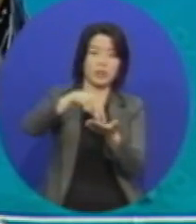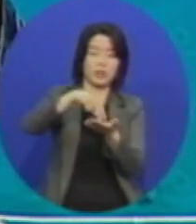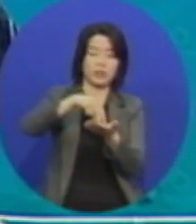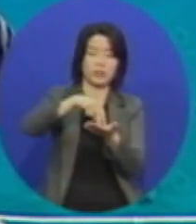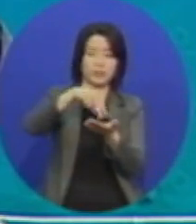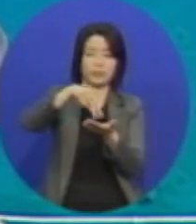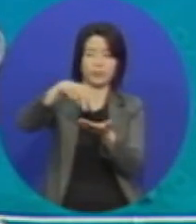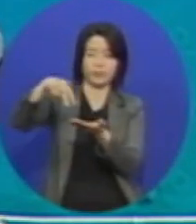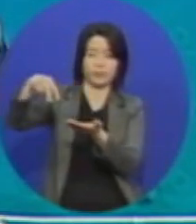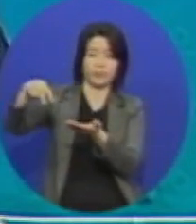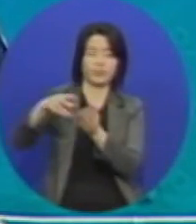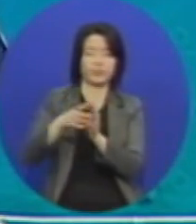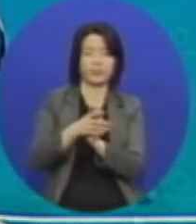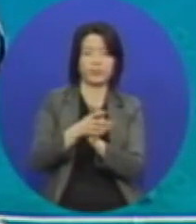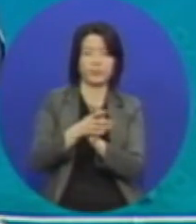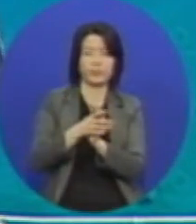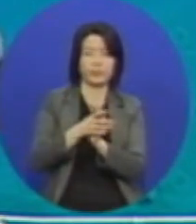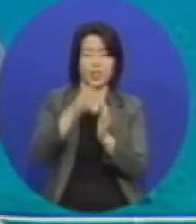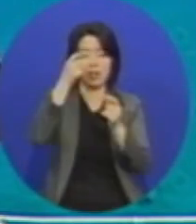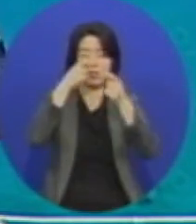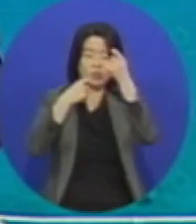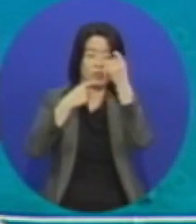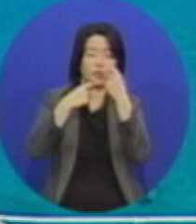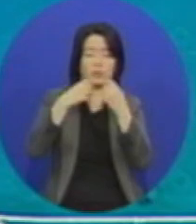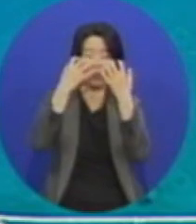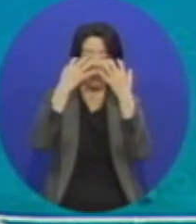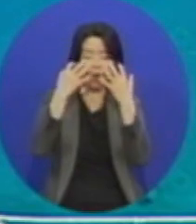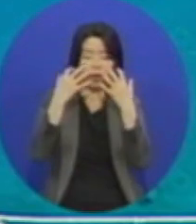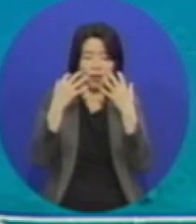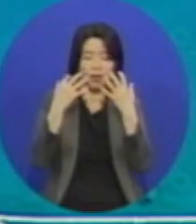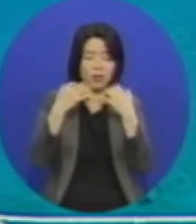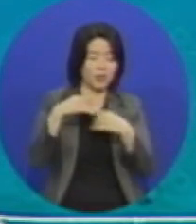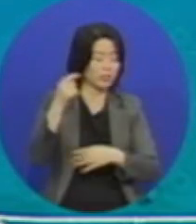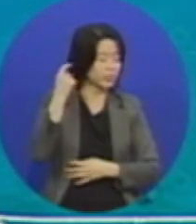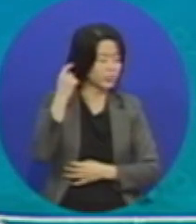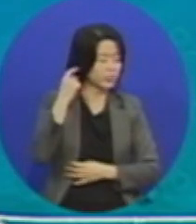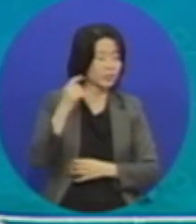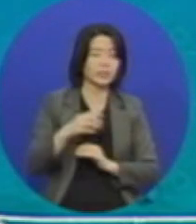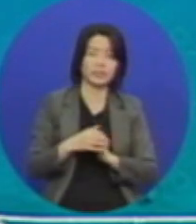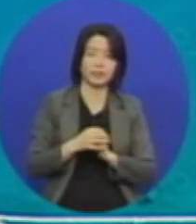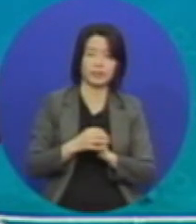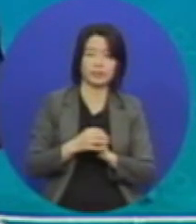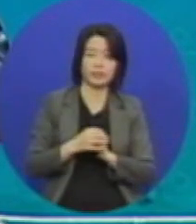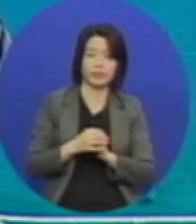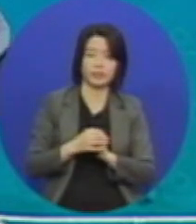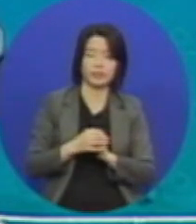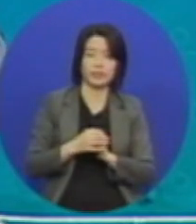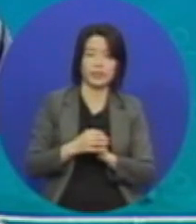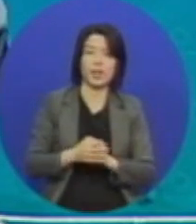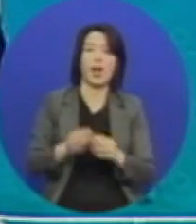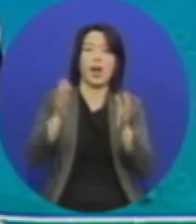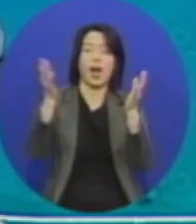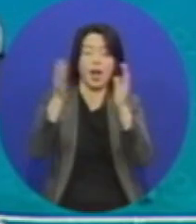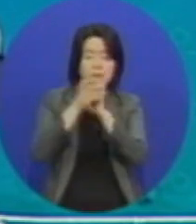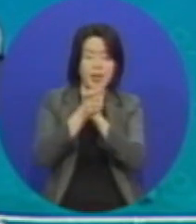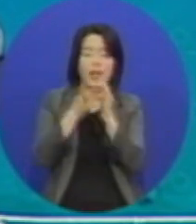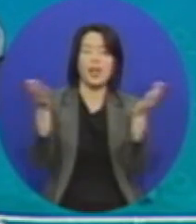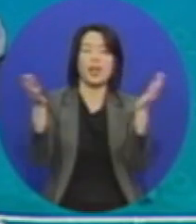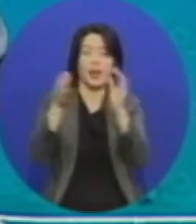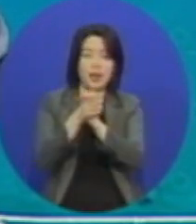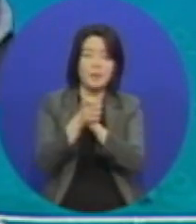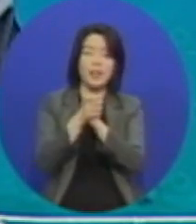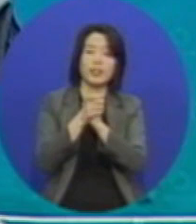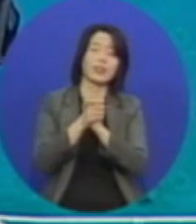이스라엘 백성들이 다 눈물을 펑펑 쏟으면서 그 말씀을 들었어요 4 나면 하면서